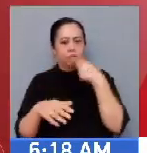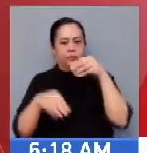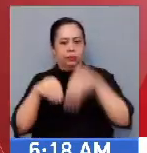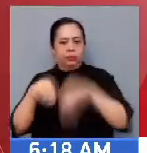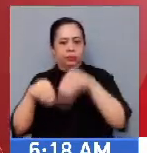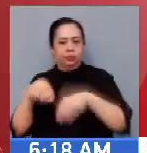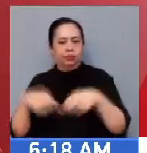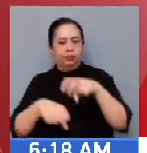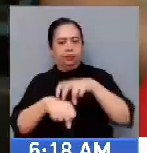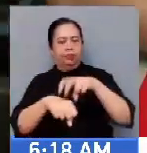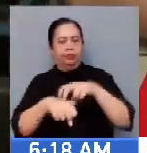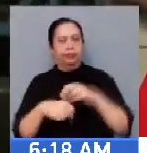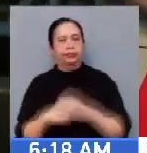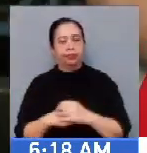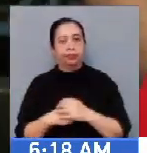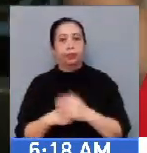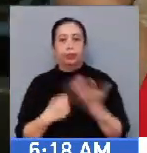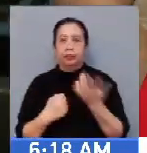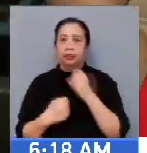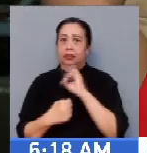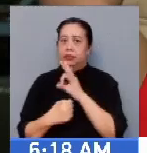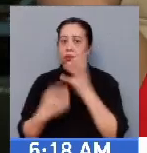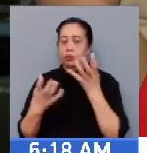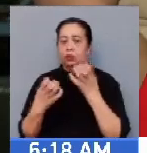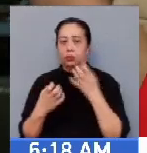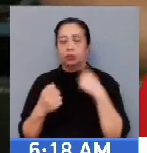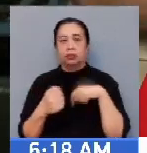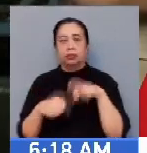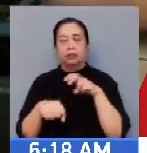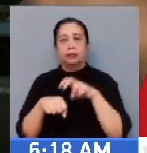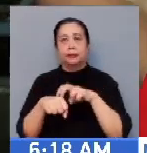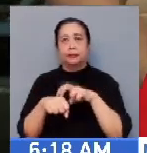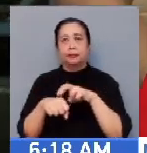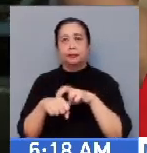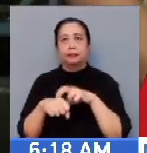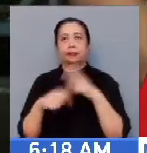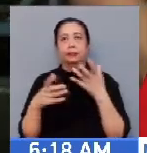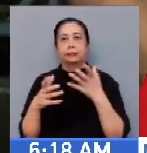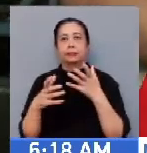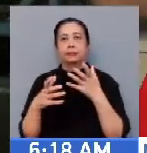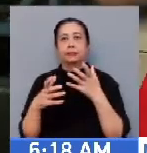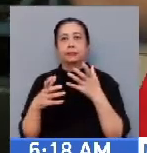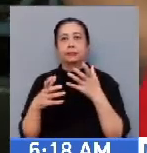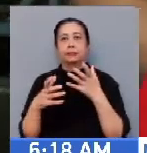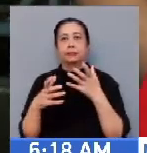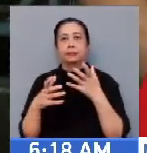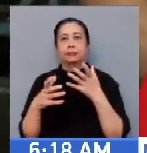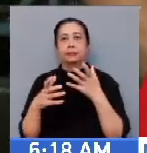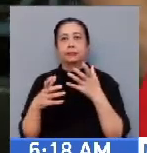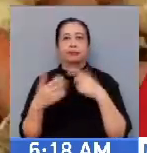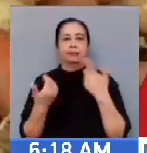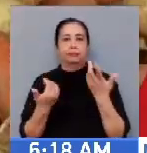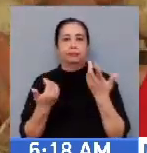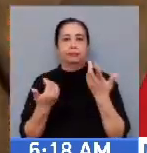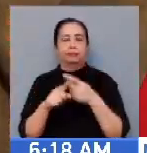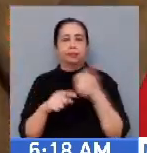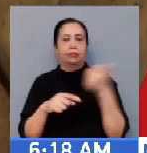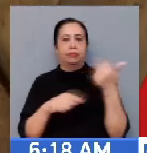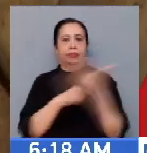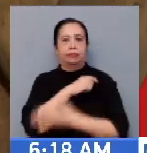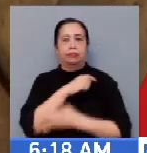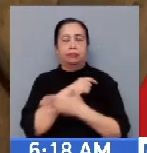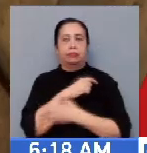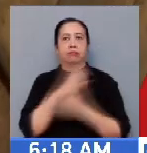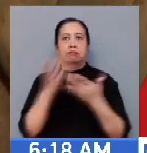sa, yun nga po, kung gusto natin sa chipping potatoes, bukod po siguro sa pag-trial no, ng mga varieties from abroad, siguro po tingnan natin